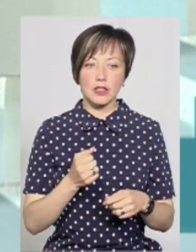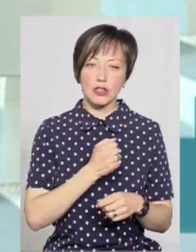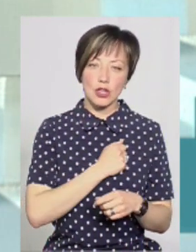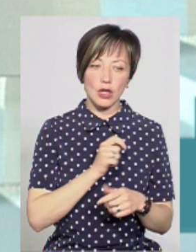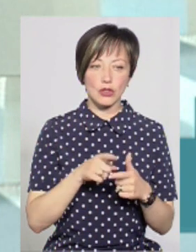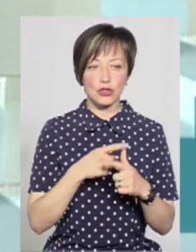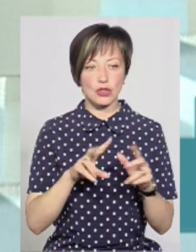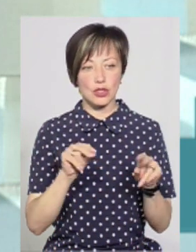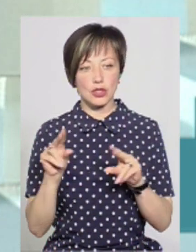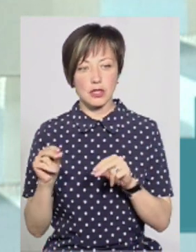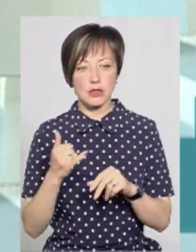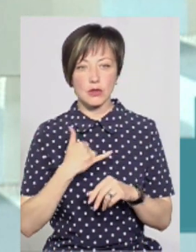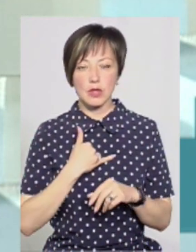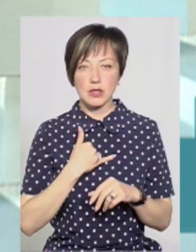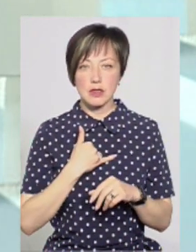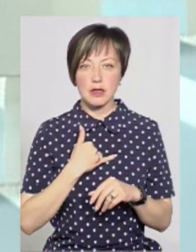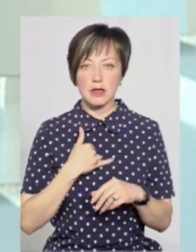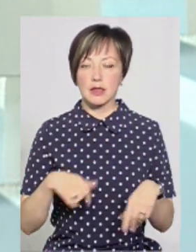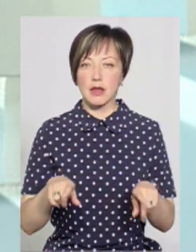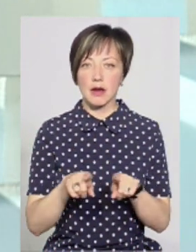щастя, склалася така